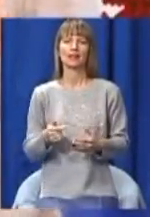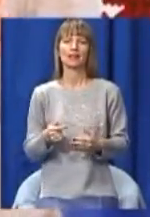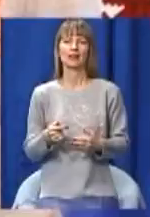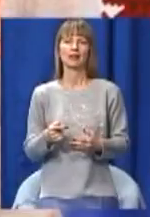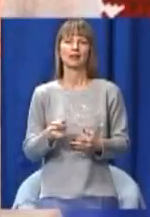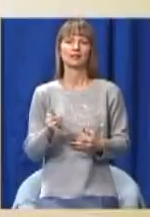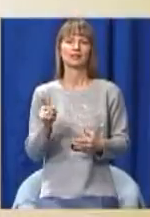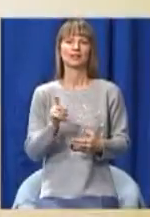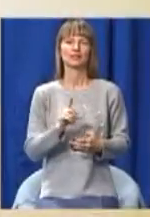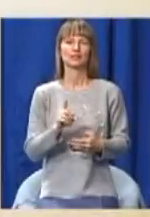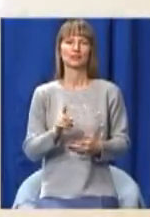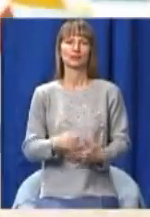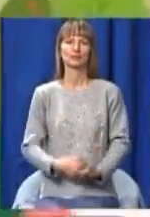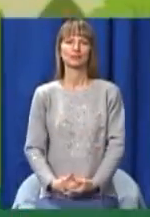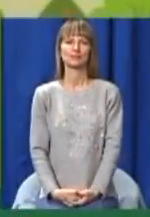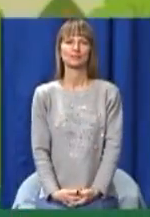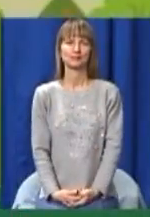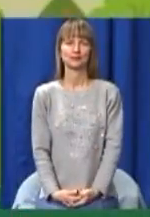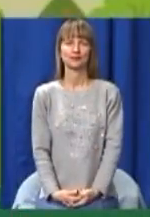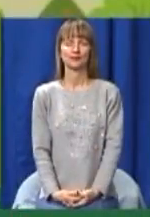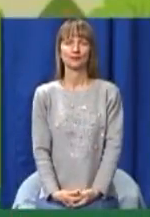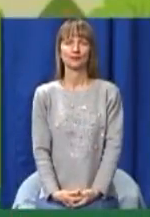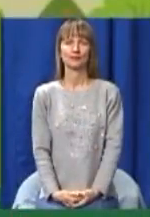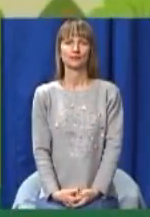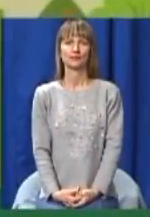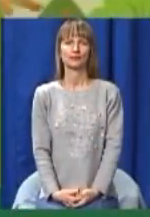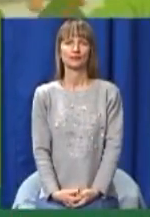Письменность. Что писать?